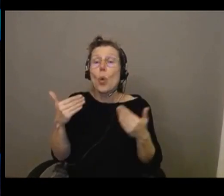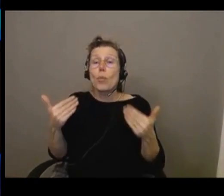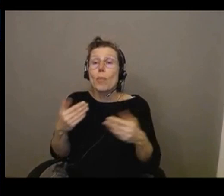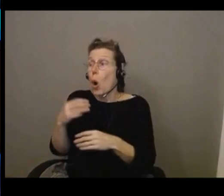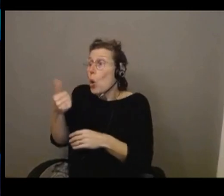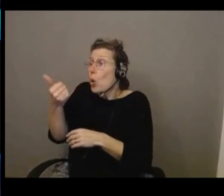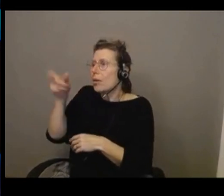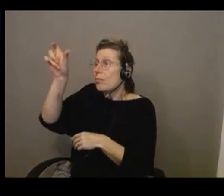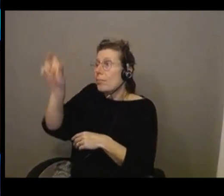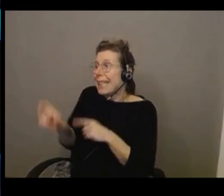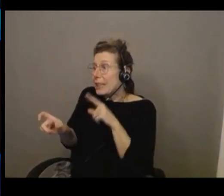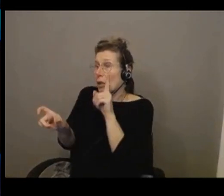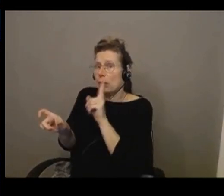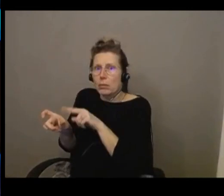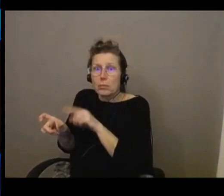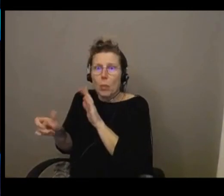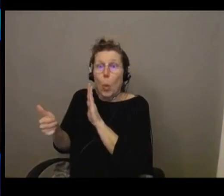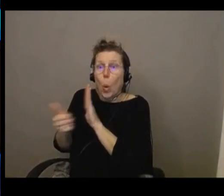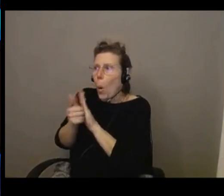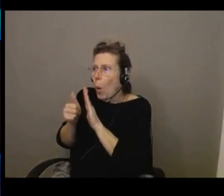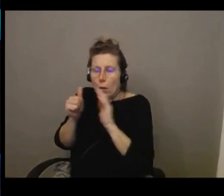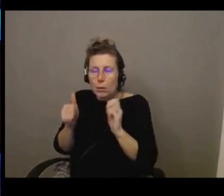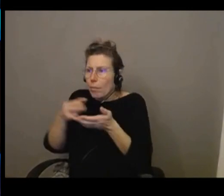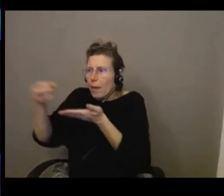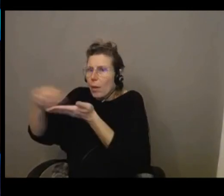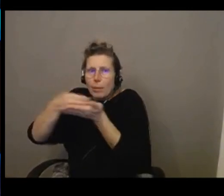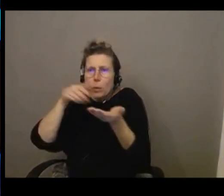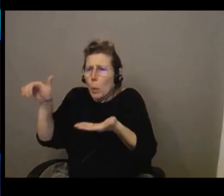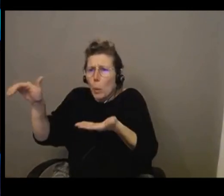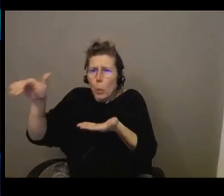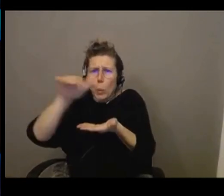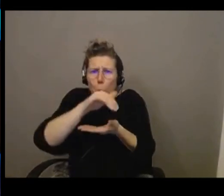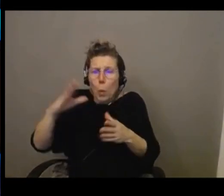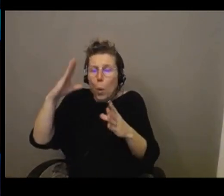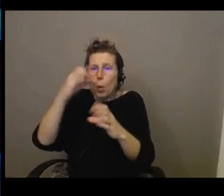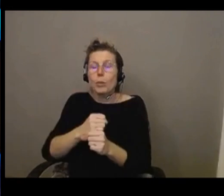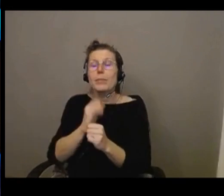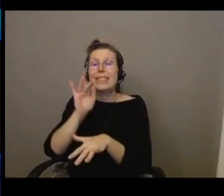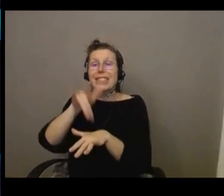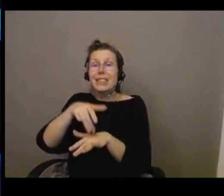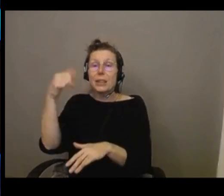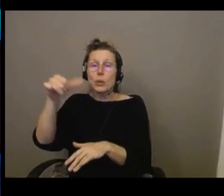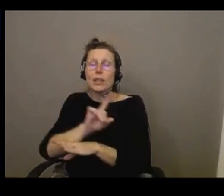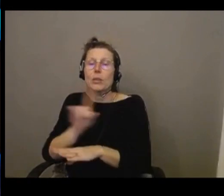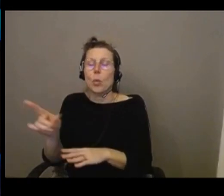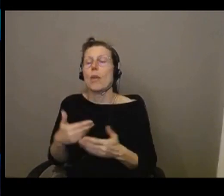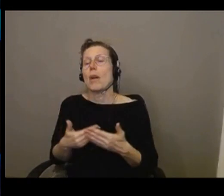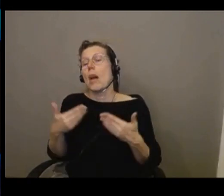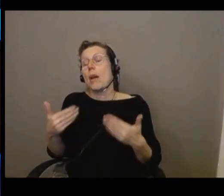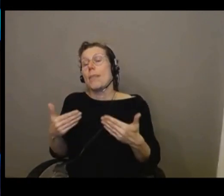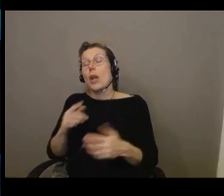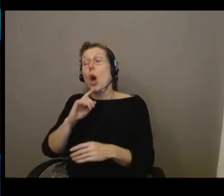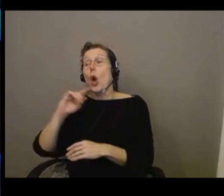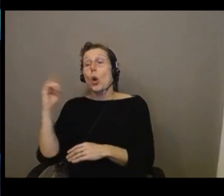données. Alors, tout le monde n'a pas besoin de toutes les données, mais on sait bien que les personnes en situation de handicap